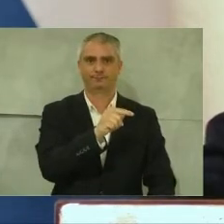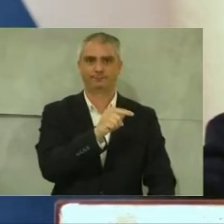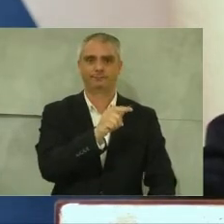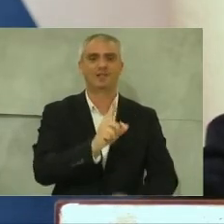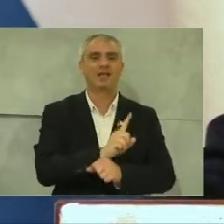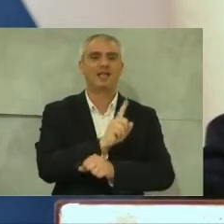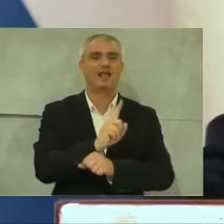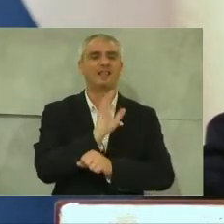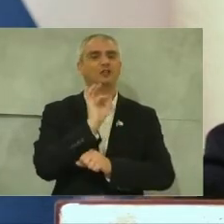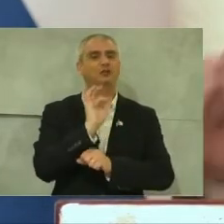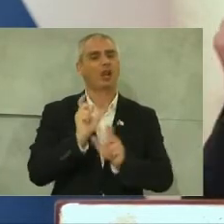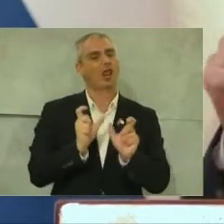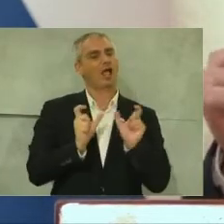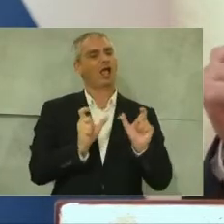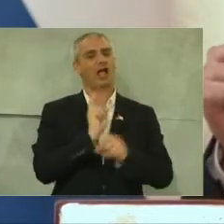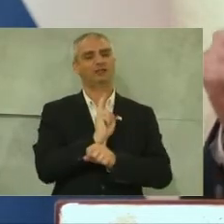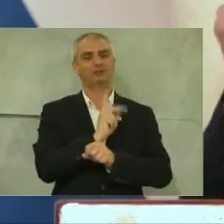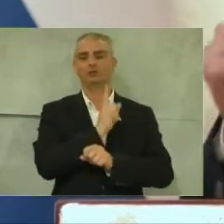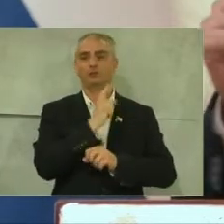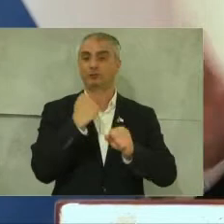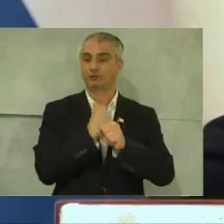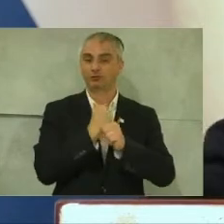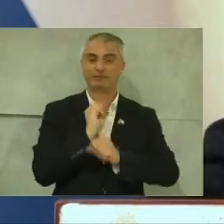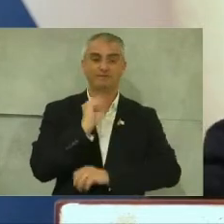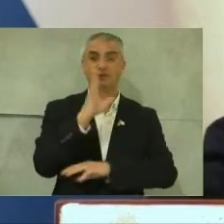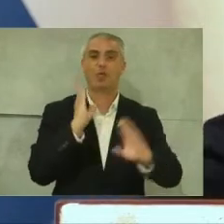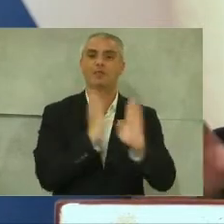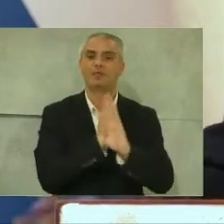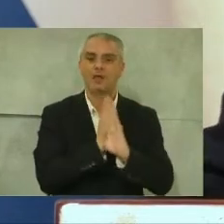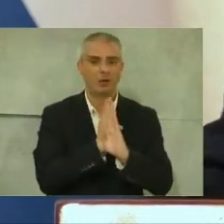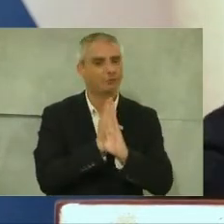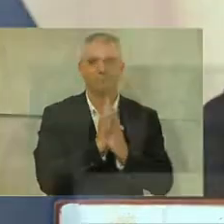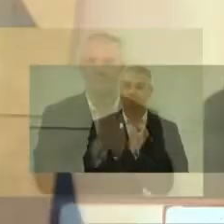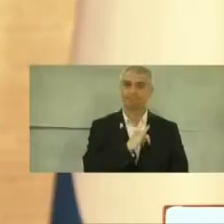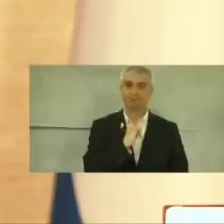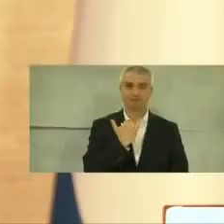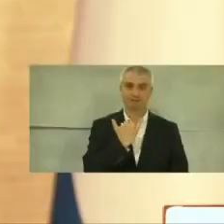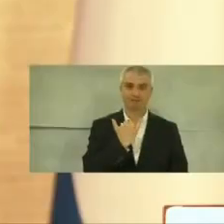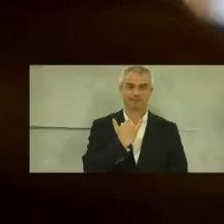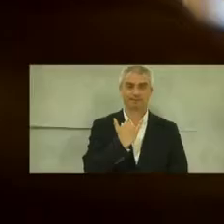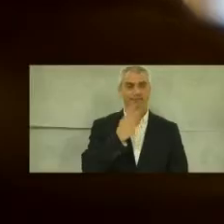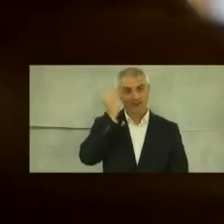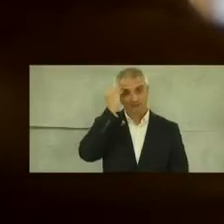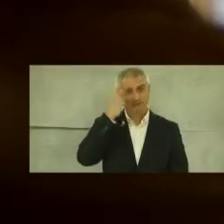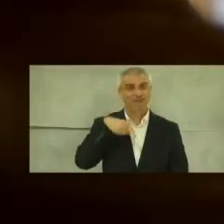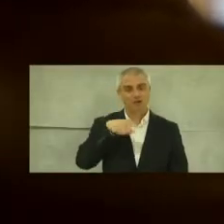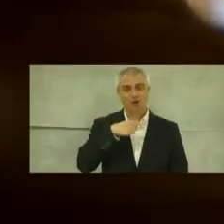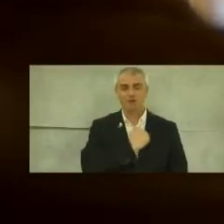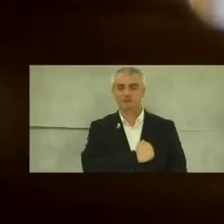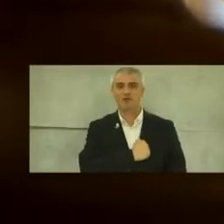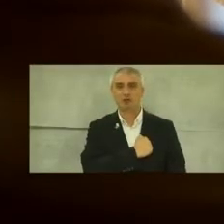עידן החסינות של מחוללי ושולחי הטרור נגמר. הזיכרון